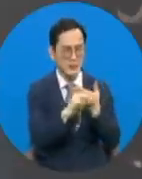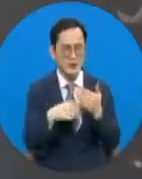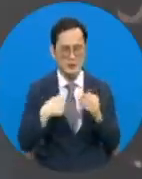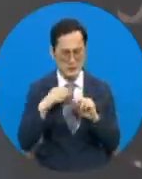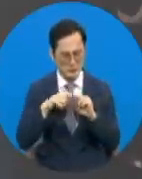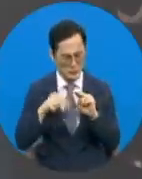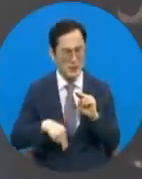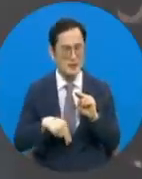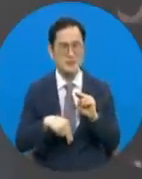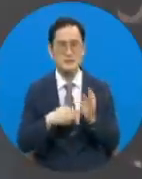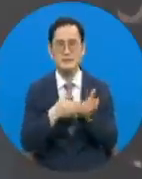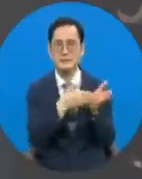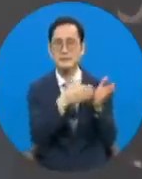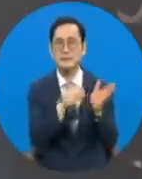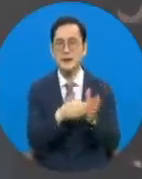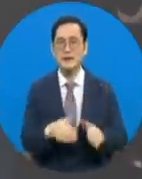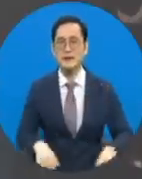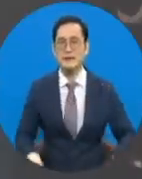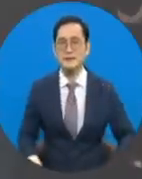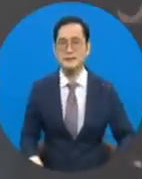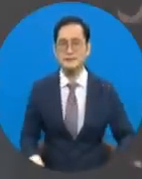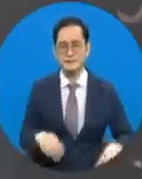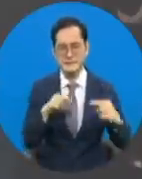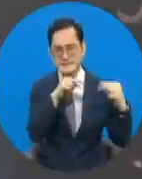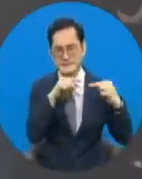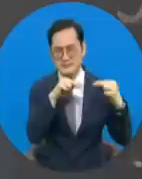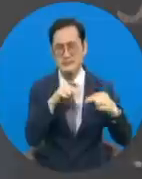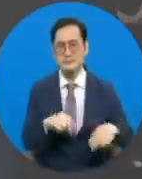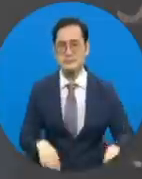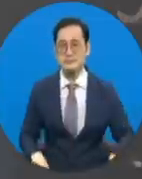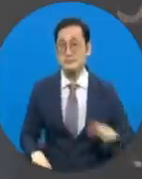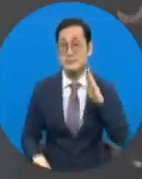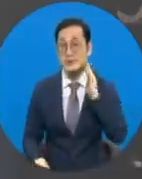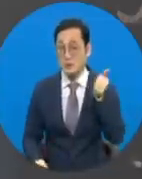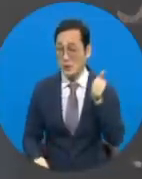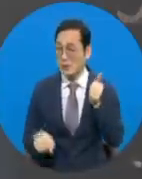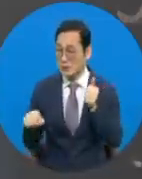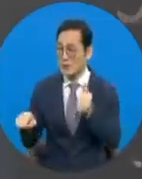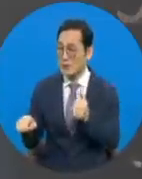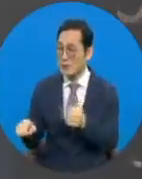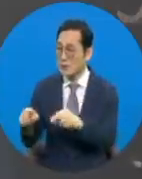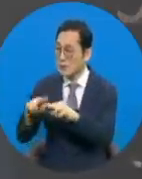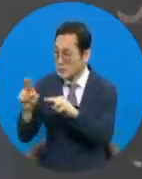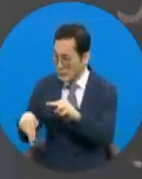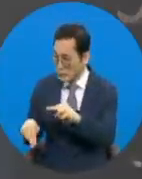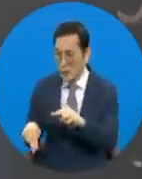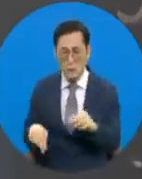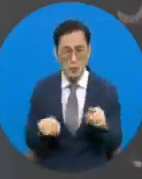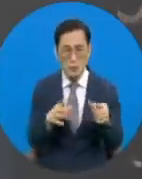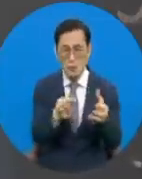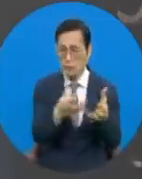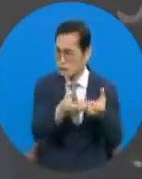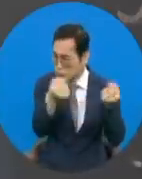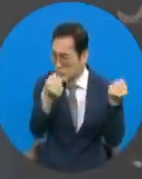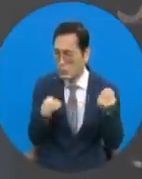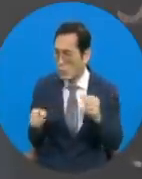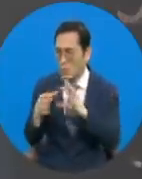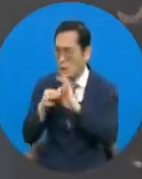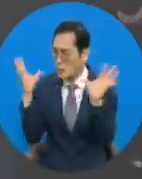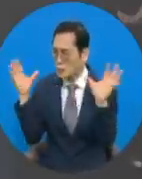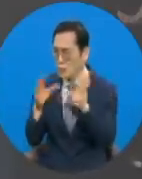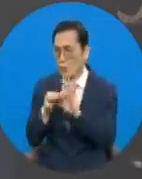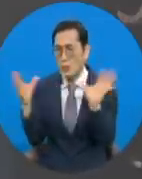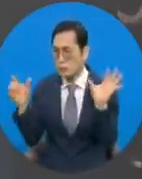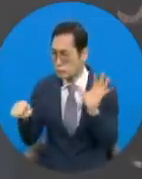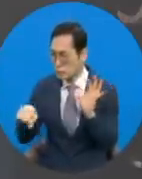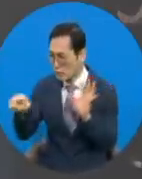대통령실은 수신료 분리 징수와 사장 사퇴 문제는 별개인데 도대체 무슨 소리 하는 거냐면서 김 사장의